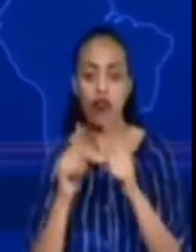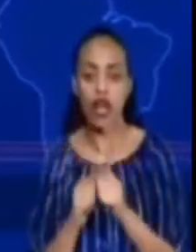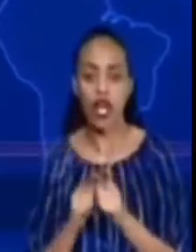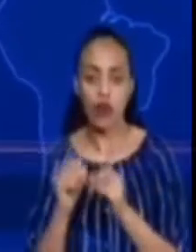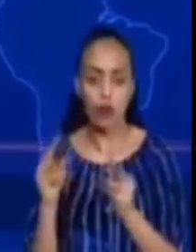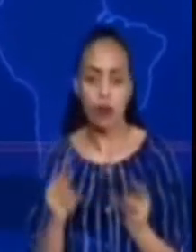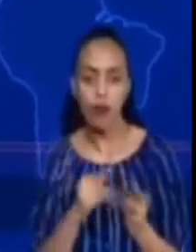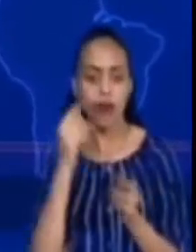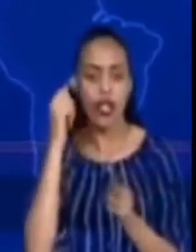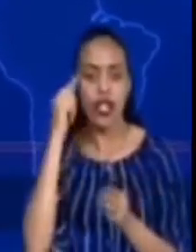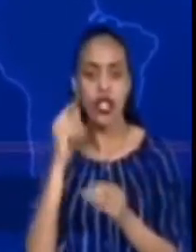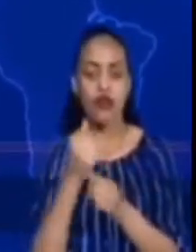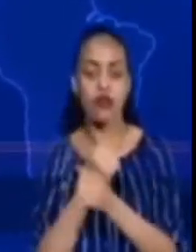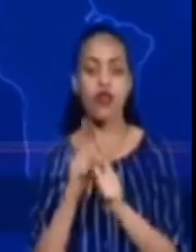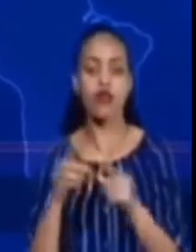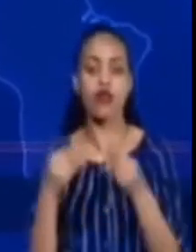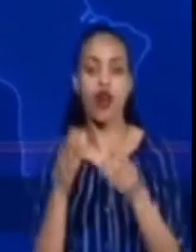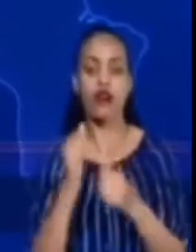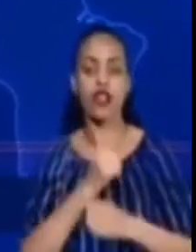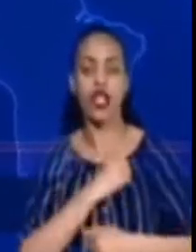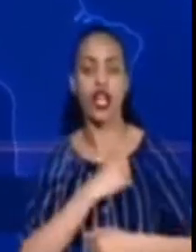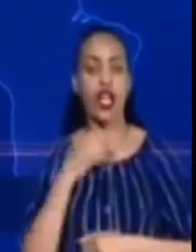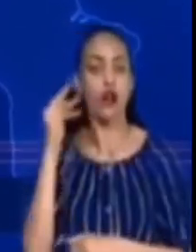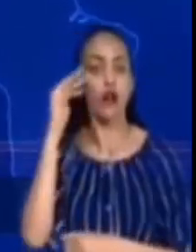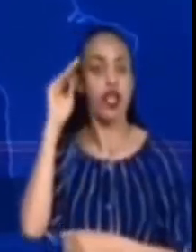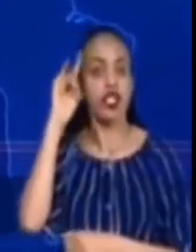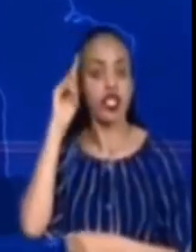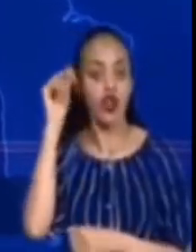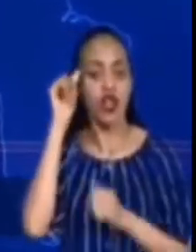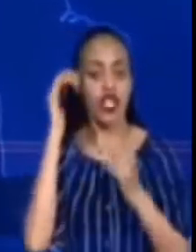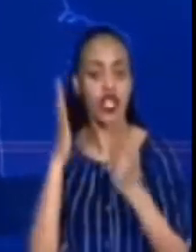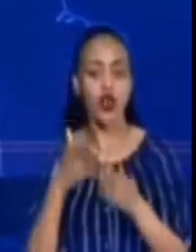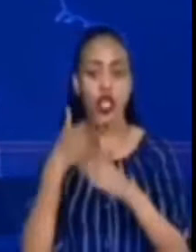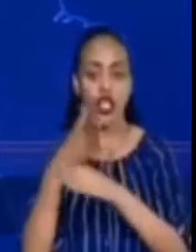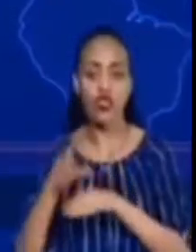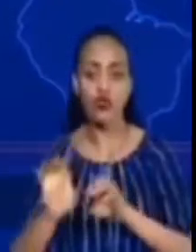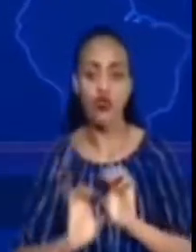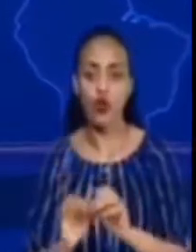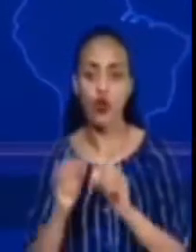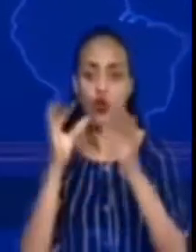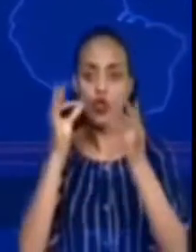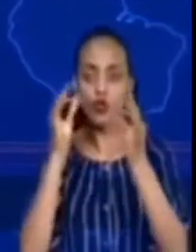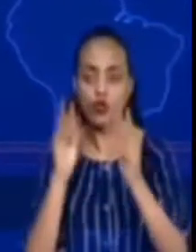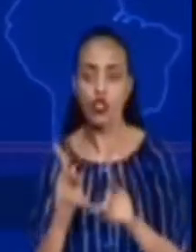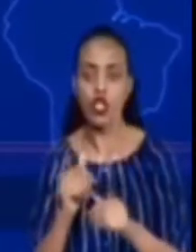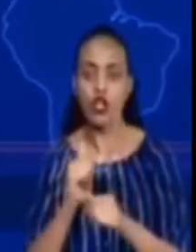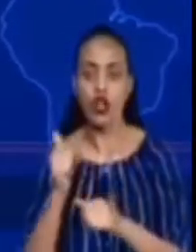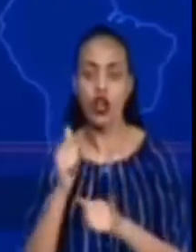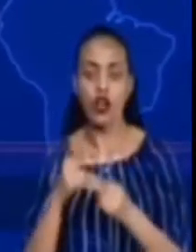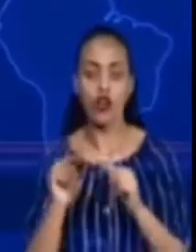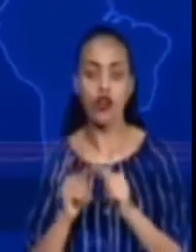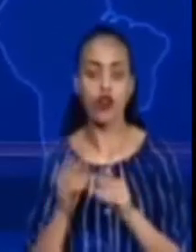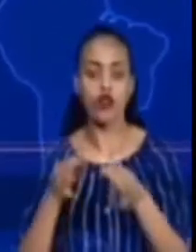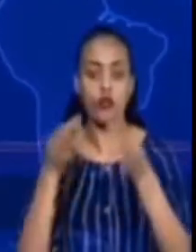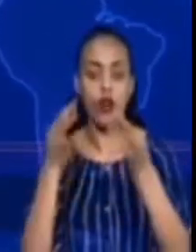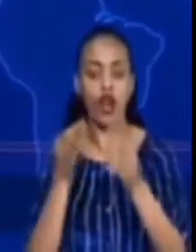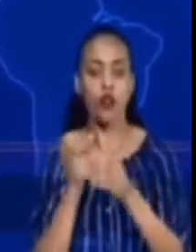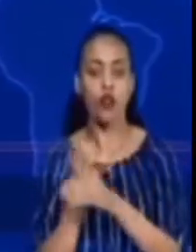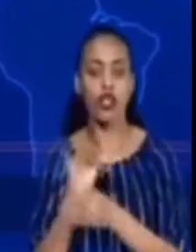የሚጠበቀው ይሄ ነው። ከዚህ ውጪ አንድ ክርስቲያን መምህር ጥላቻ፣ ስድብ፣